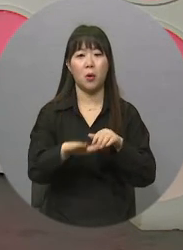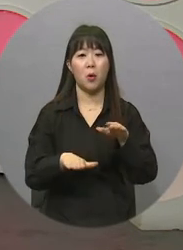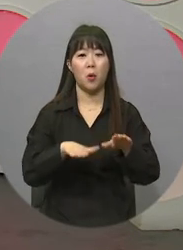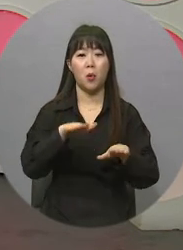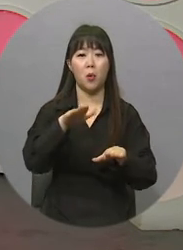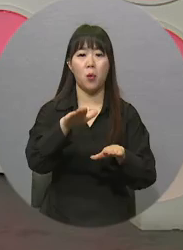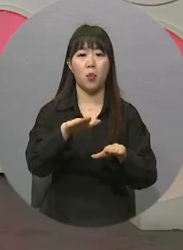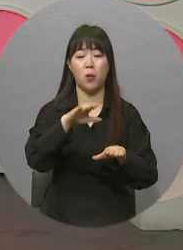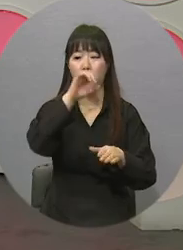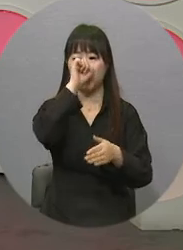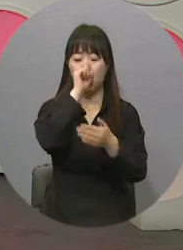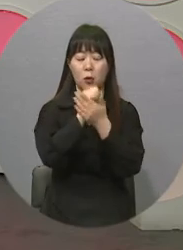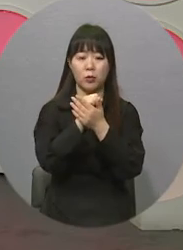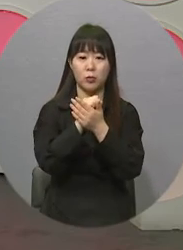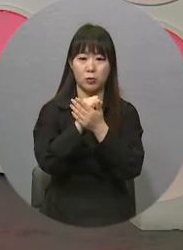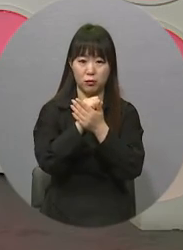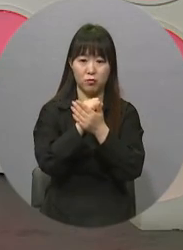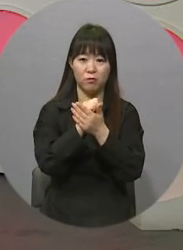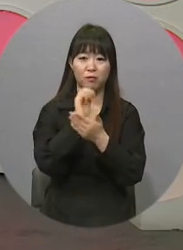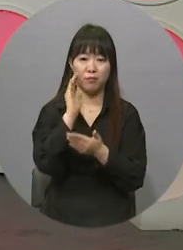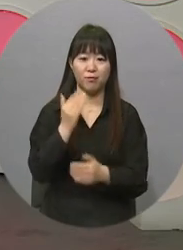걸음걸이가 정상으로 돌아왔고